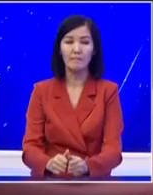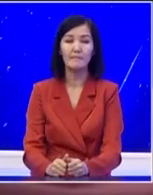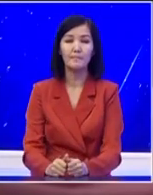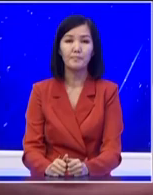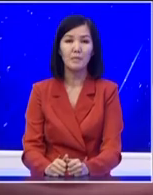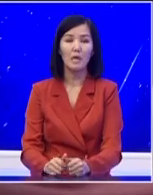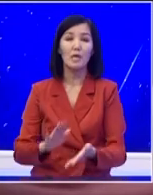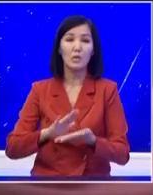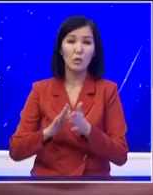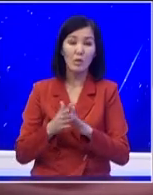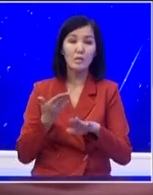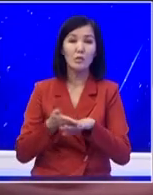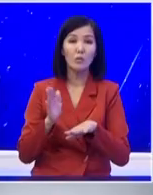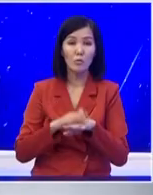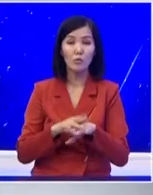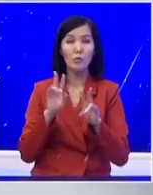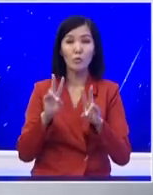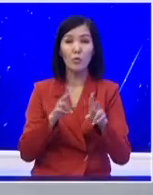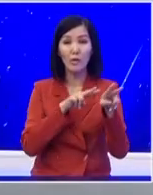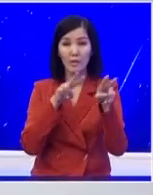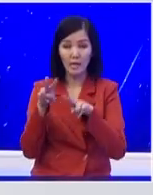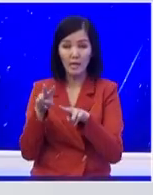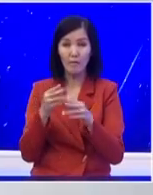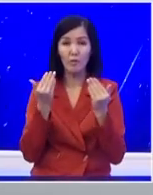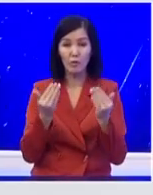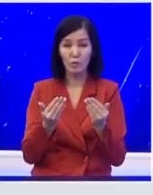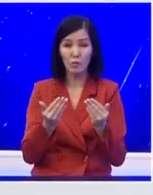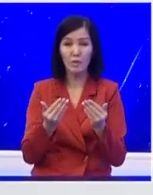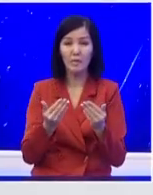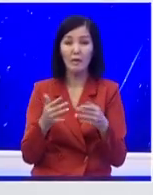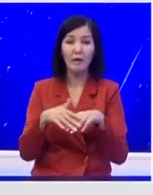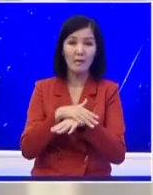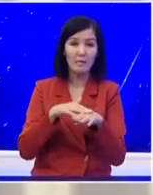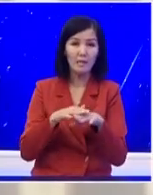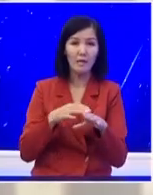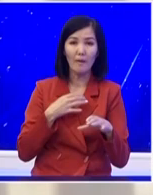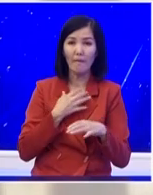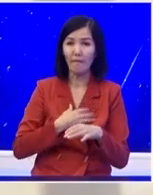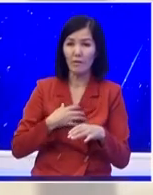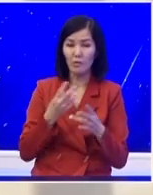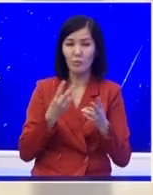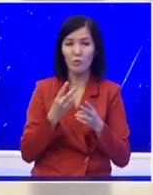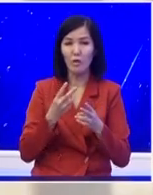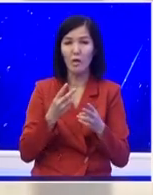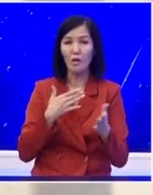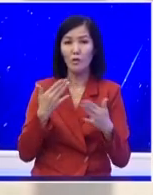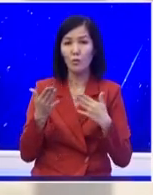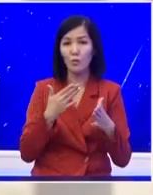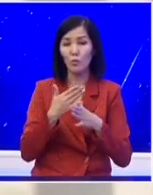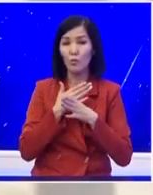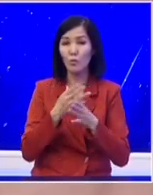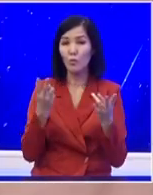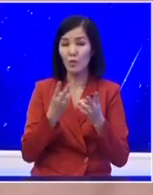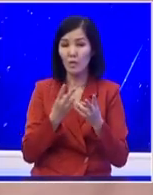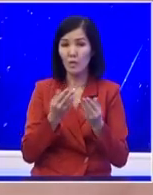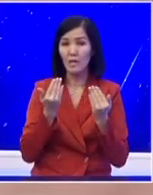Ситуация сложная, но контролируемая. Министр здравоохранения еще раз призывает казахстанцев не бить тревогу, а напротив, оказать друг другу помощь в столь нелегкий период не